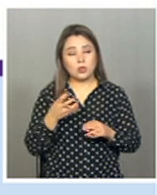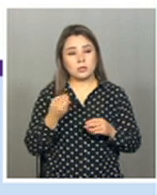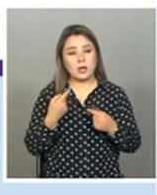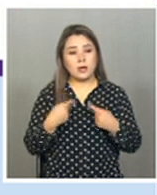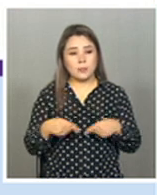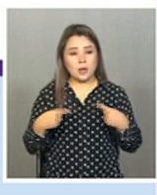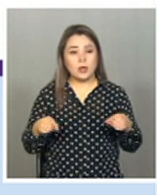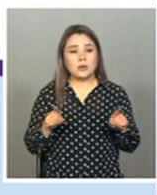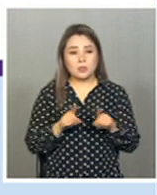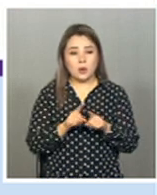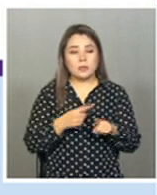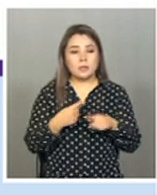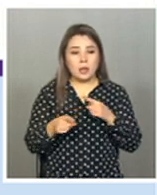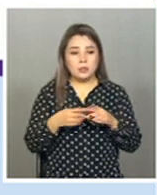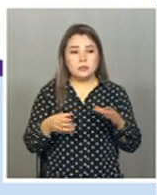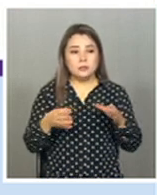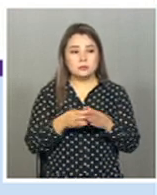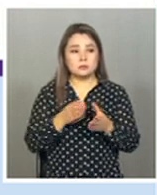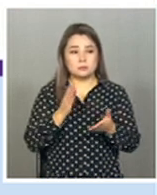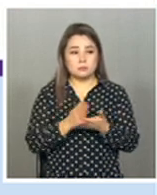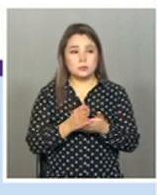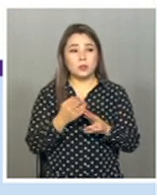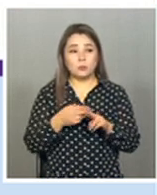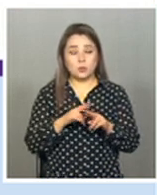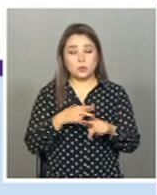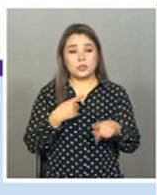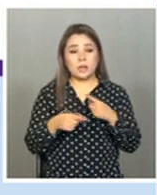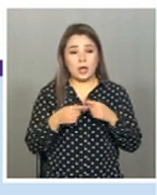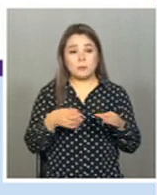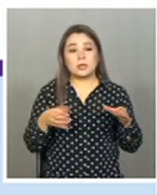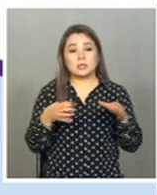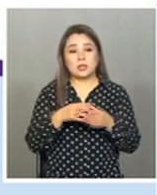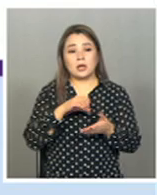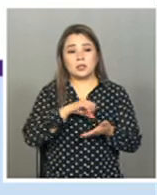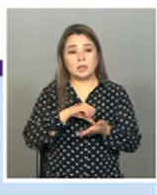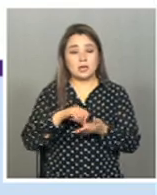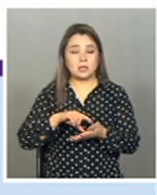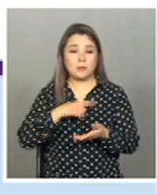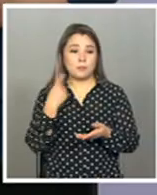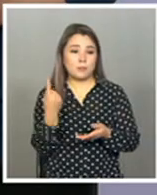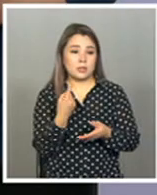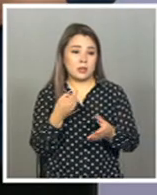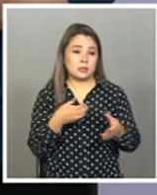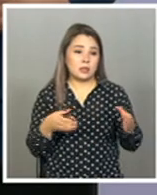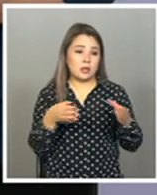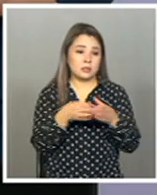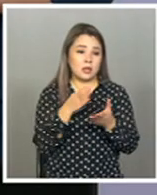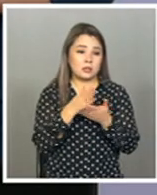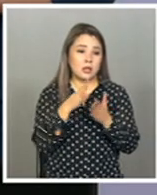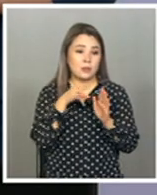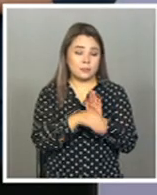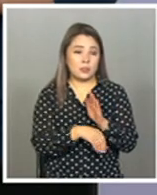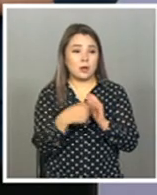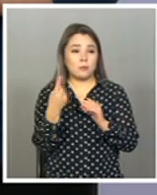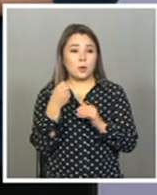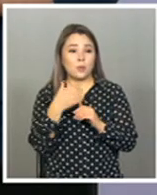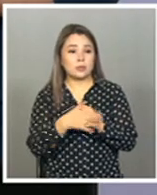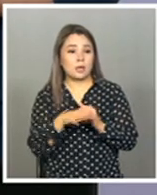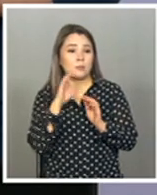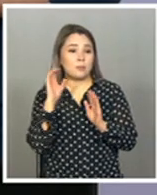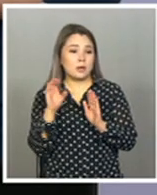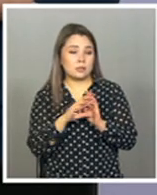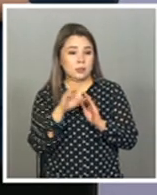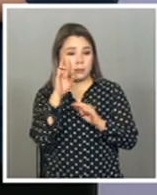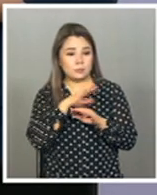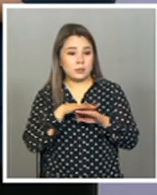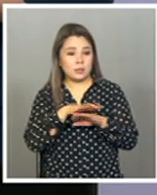басқа тайпалар кірді. Бұл тайпалардың бұл бірлестікке кіруі, бұл жерде бір орталыққа бағынған мемлекеттің